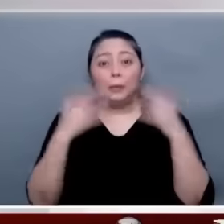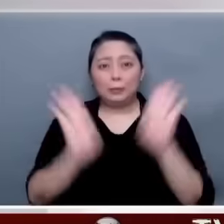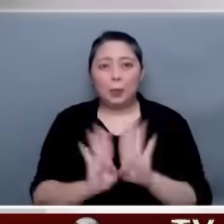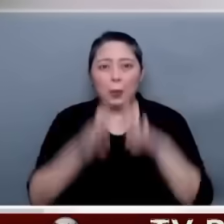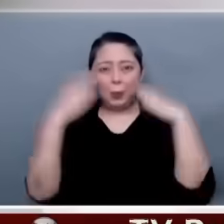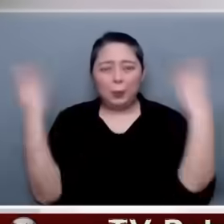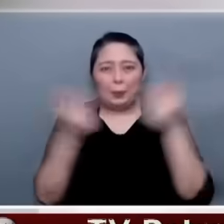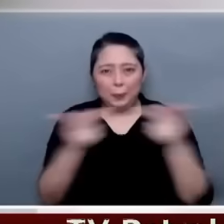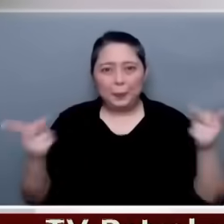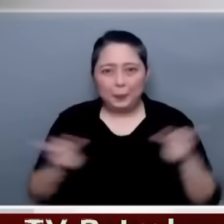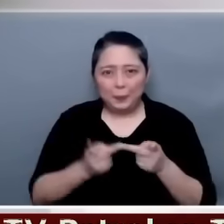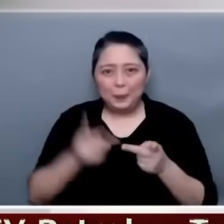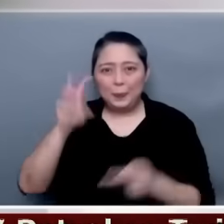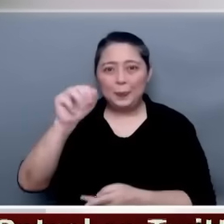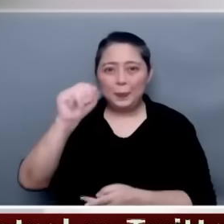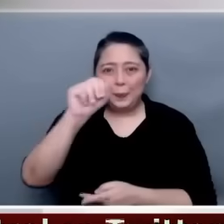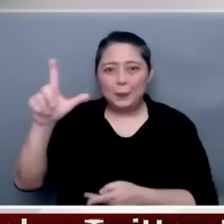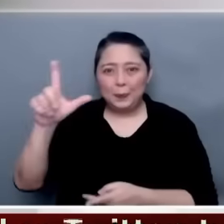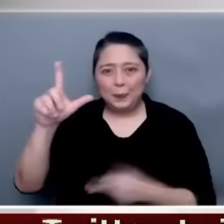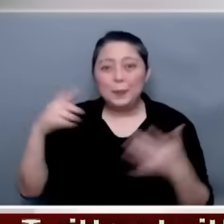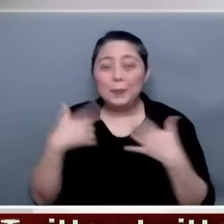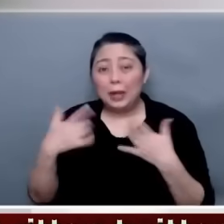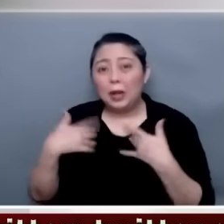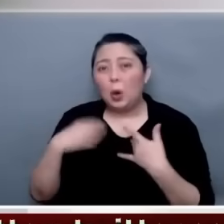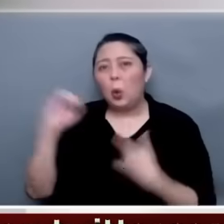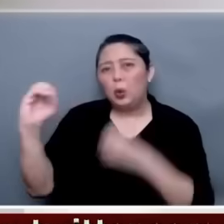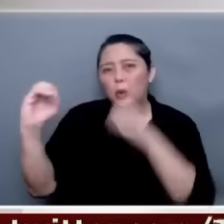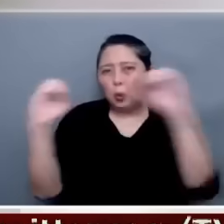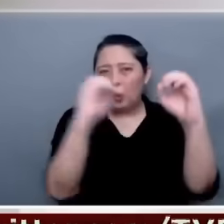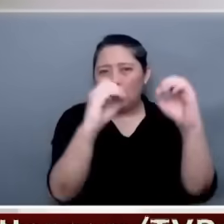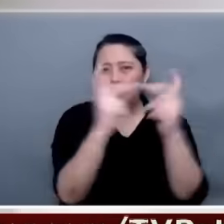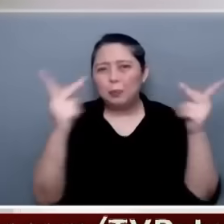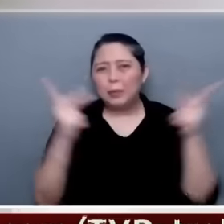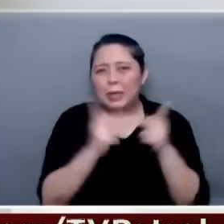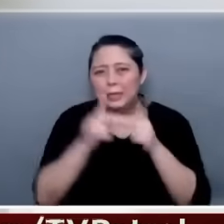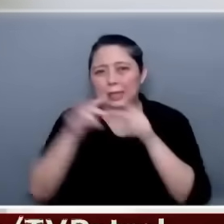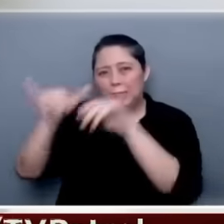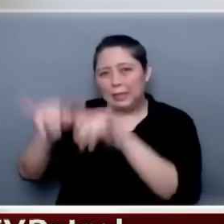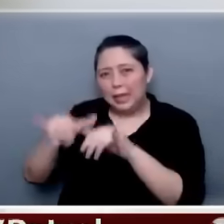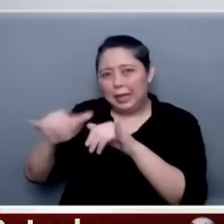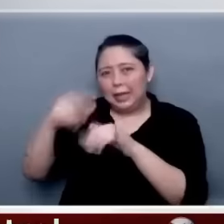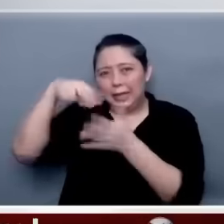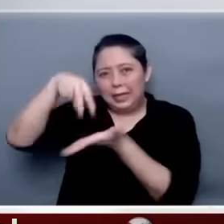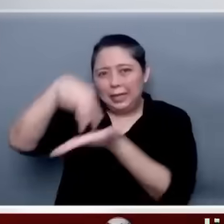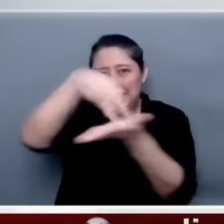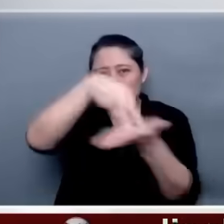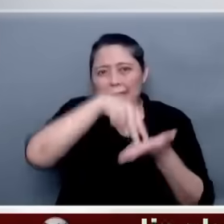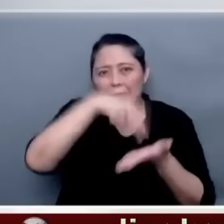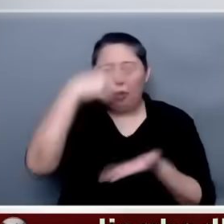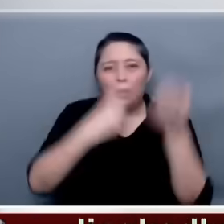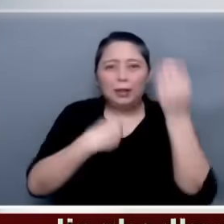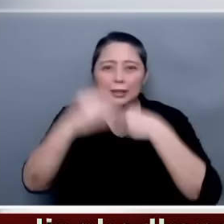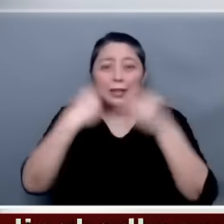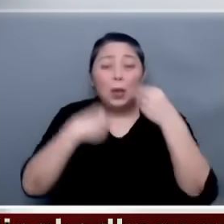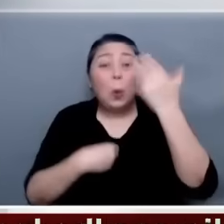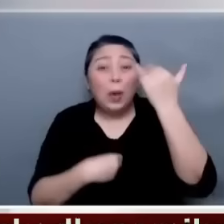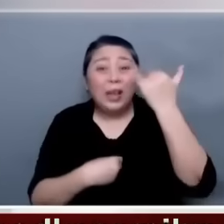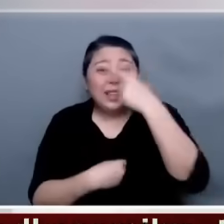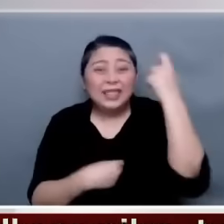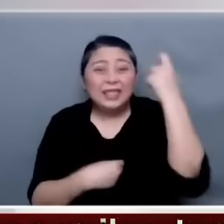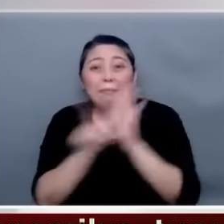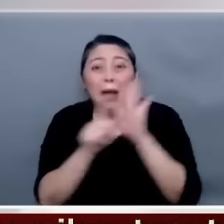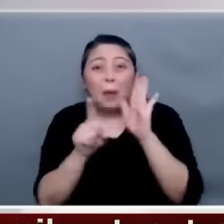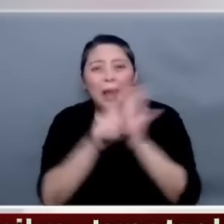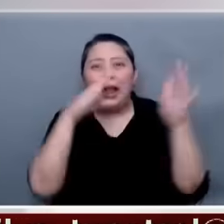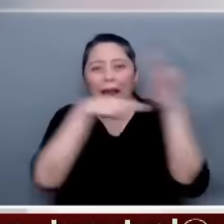mall, kanya-kanyang pwesto ang mga tao para kumain dahil bawal pa rin ang mga bata sa dine-in. May nag-iikot naman ng mga